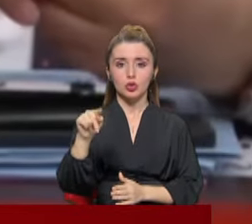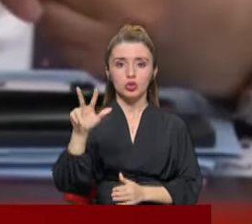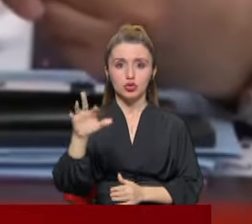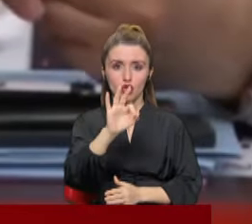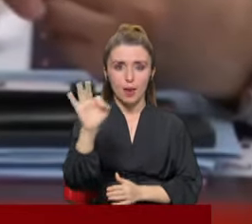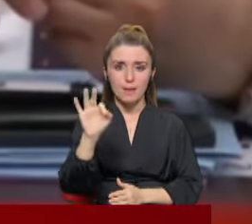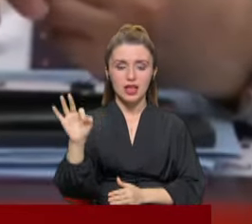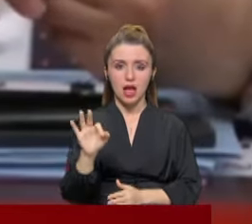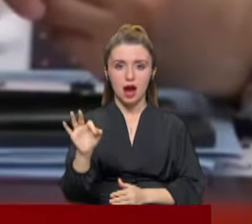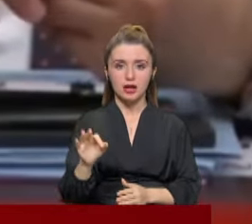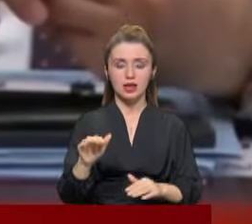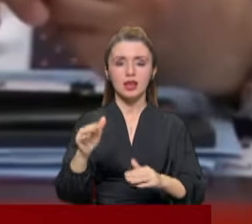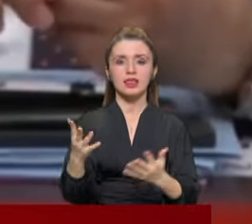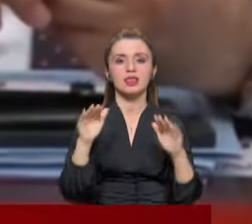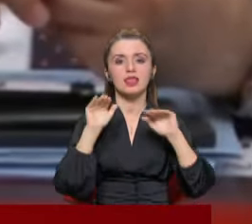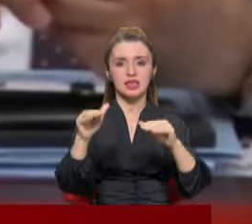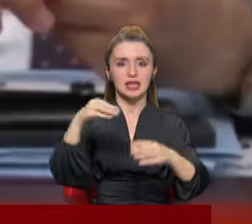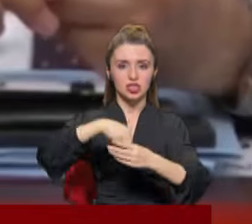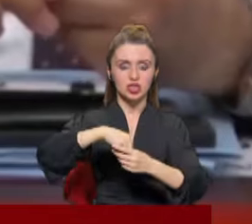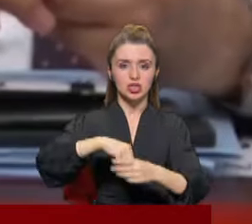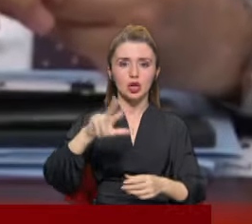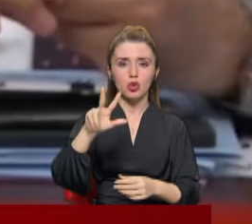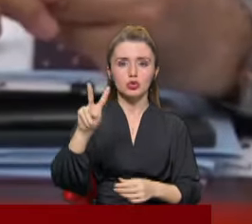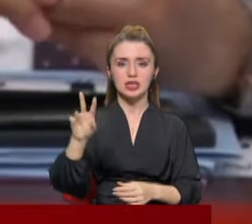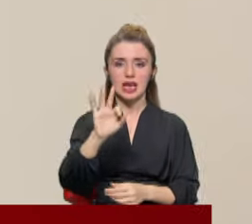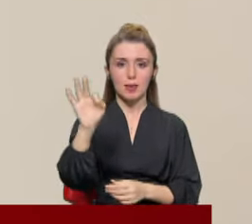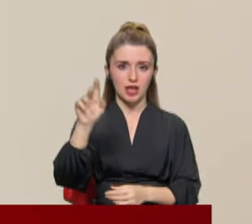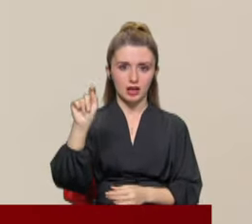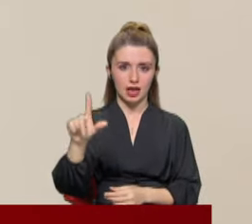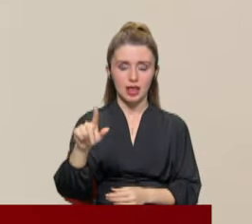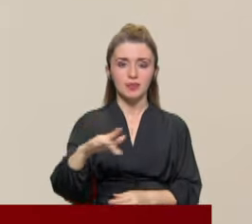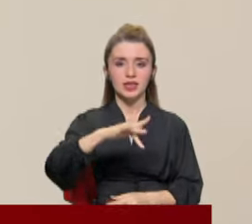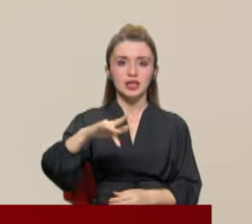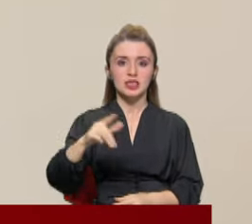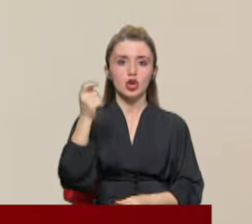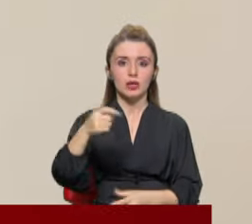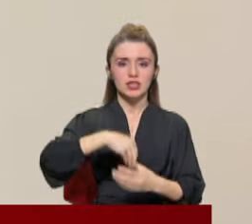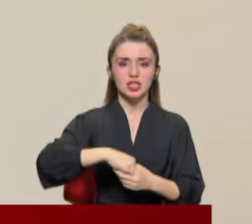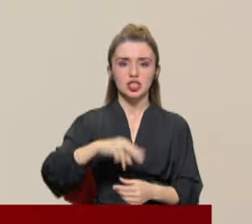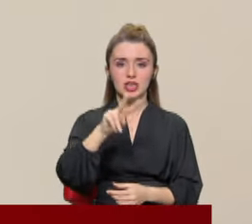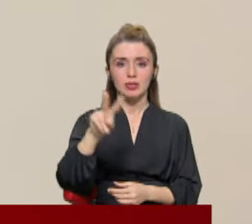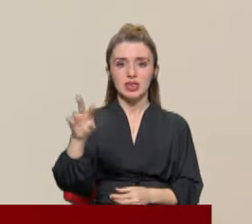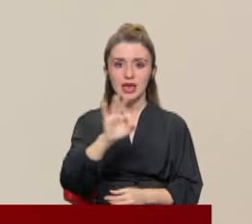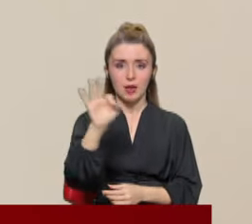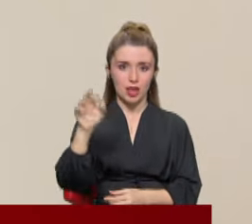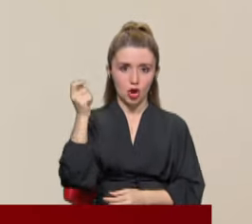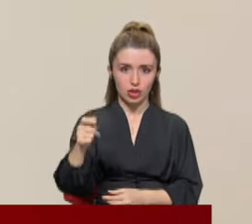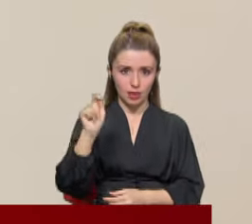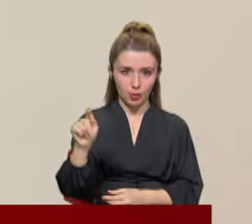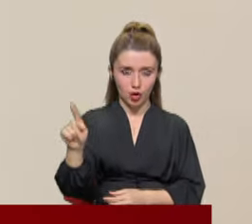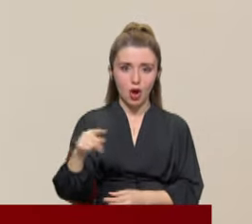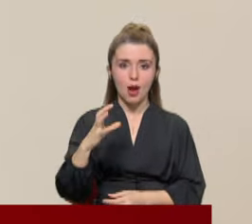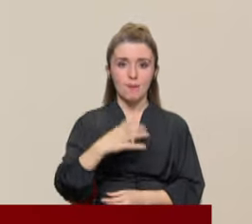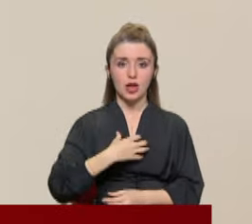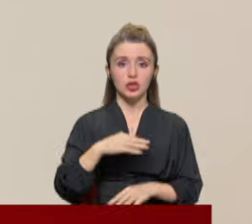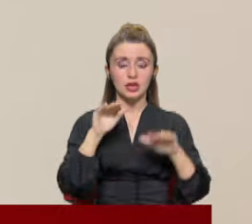milyar. İstihdam teşvikleri kapsamında 32 milyar lira. İşsizlik ödeneği için yaklaşık 22 milyar lira ödeme yapılırken